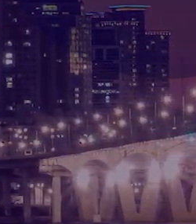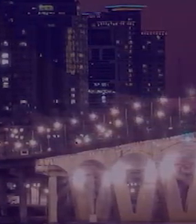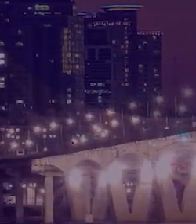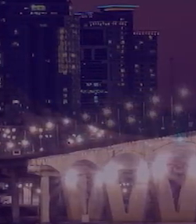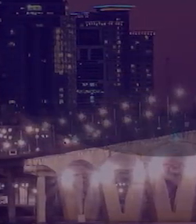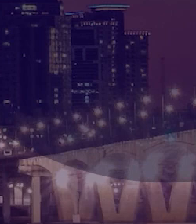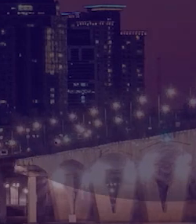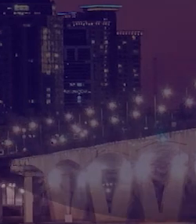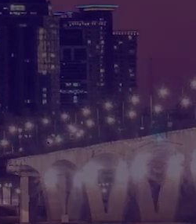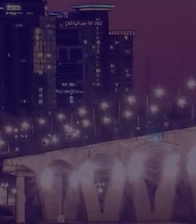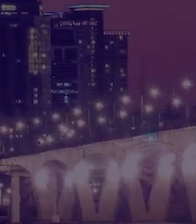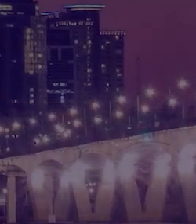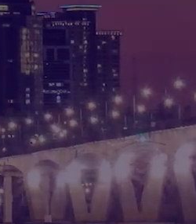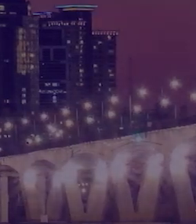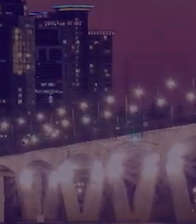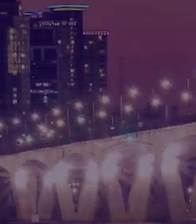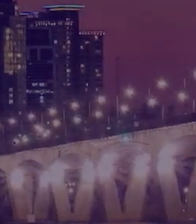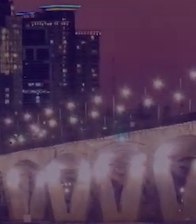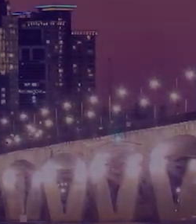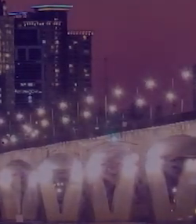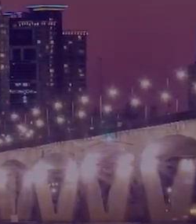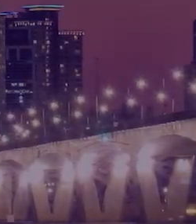회입니다 아